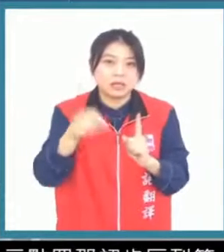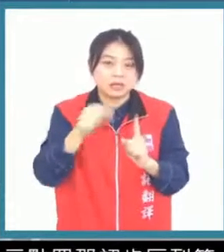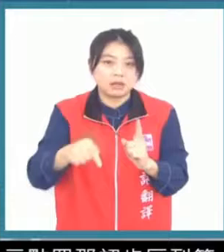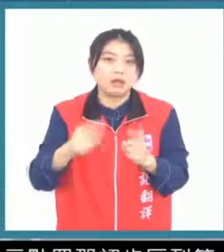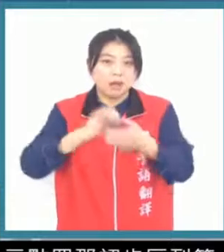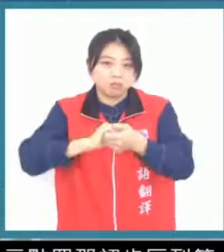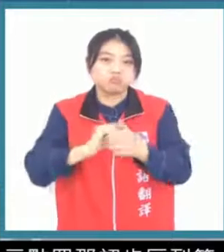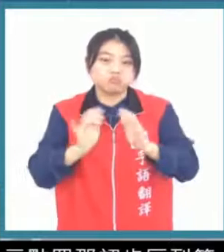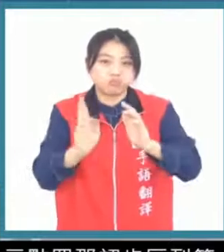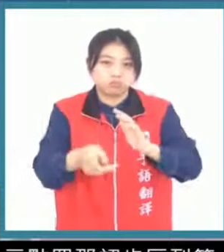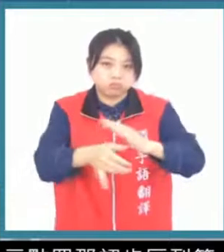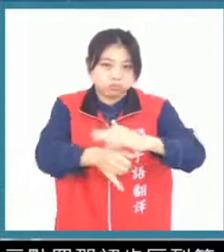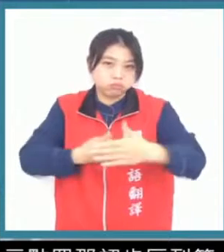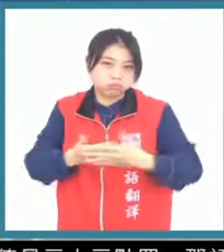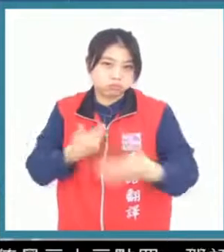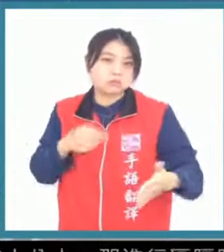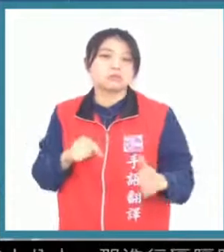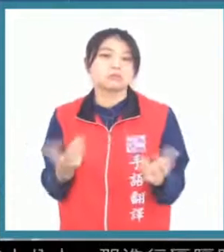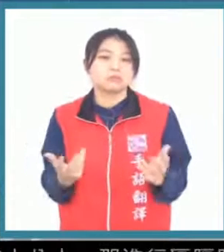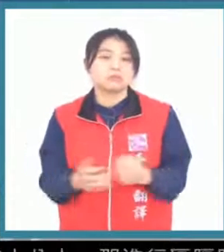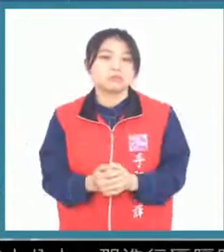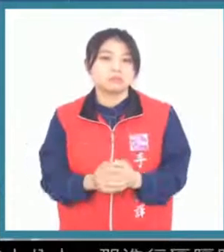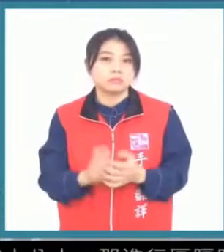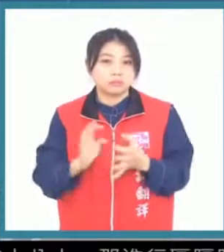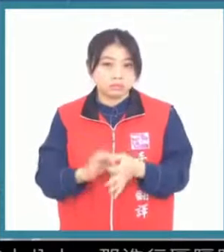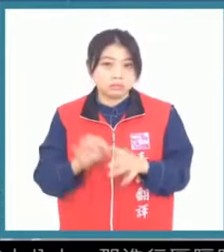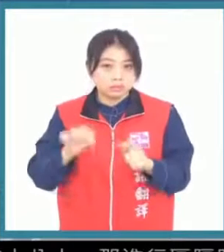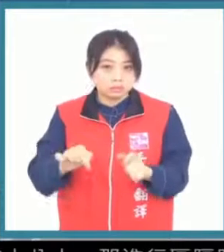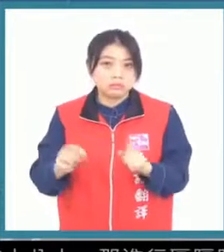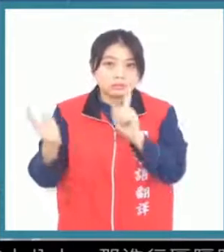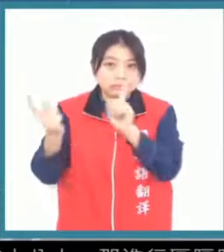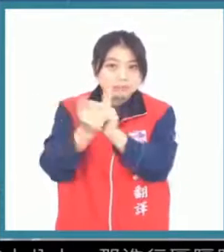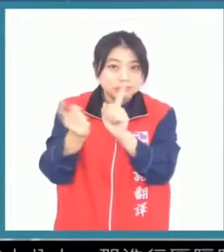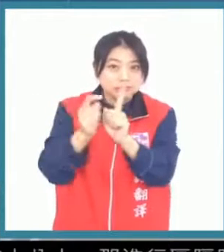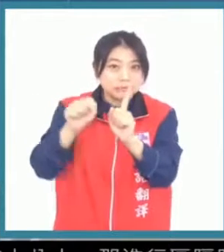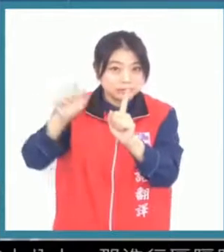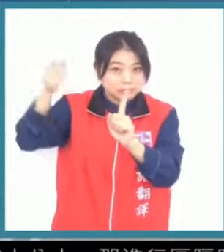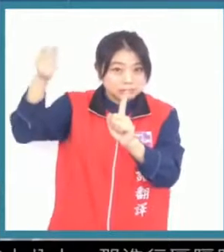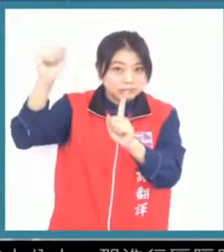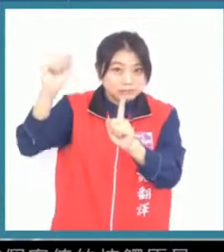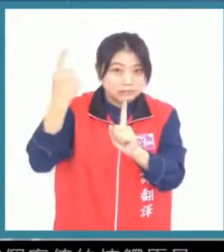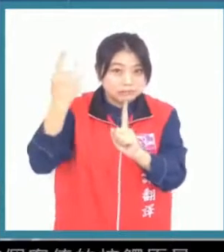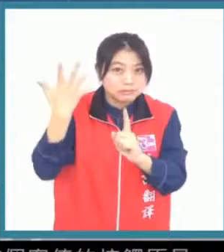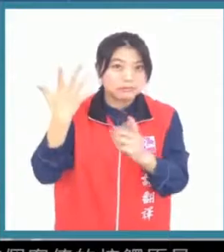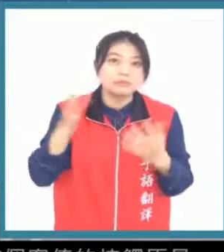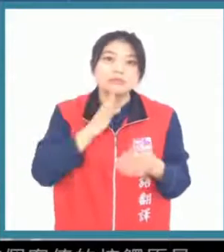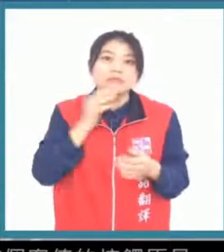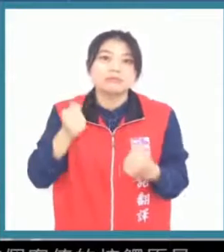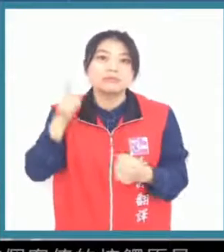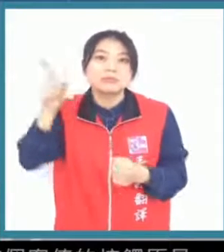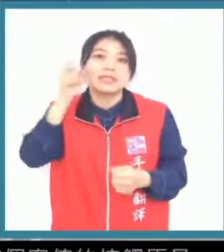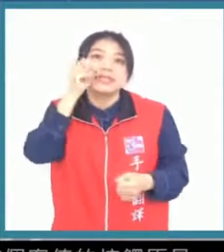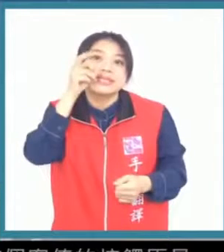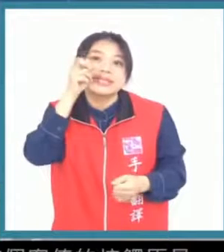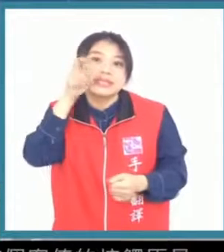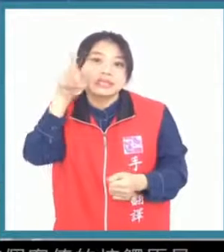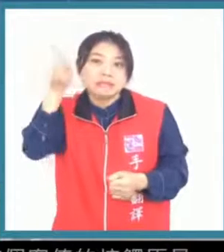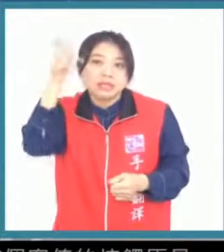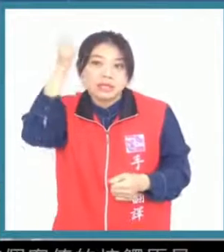跟采检。那这个案子的接触源是这个宜兰礁溪某饭店的员